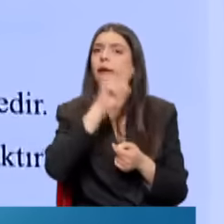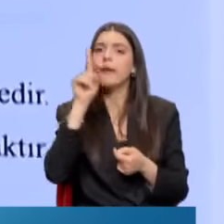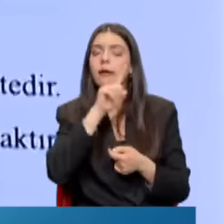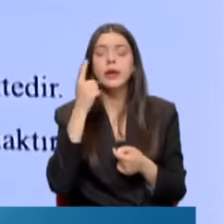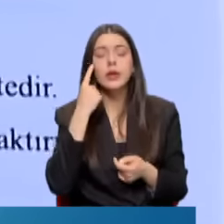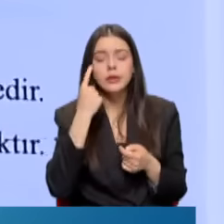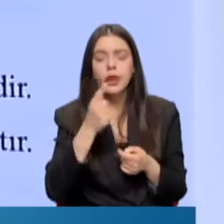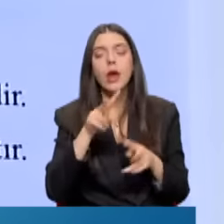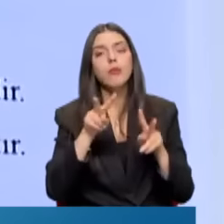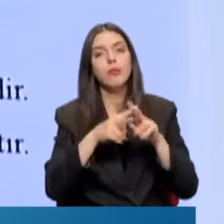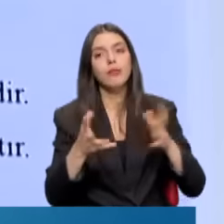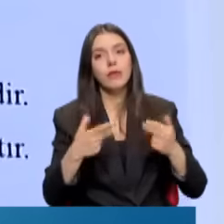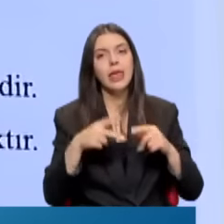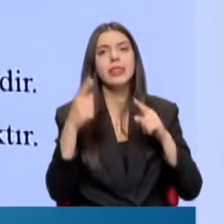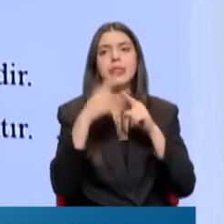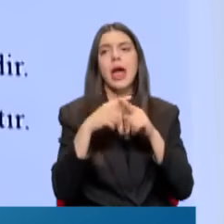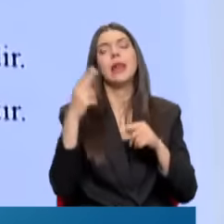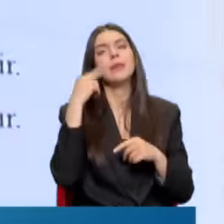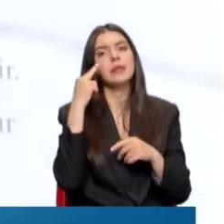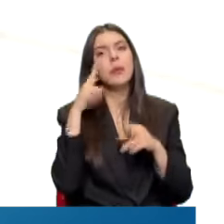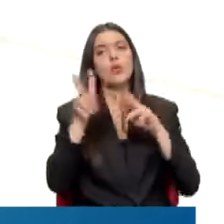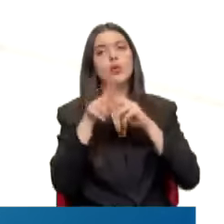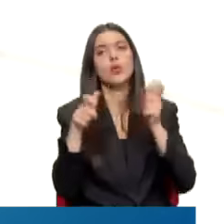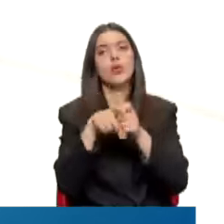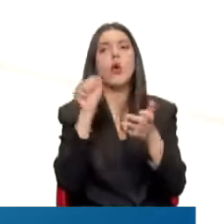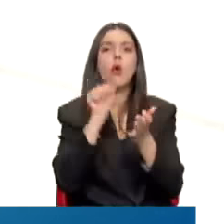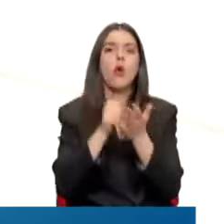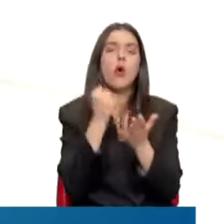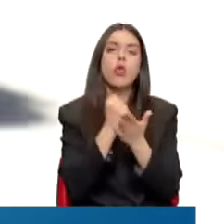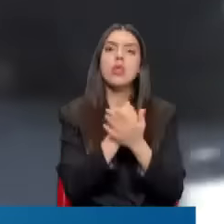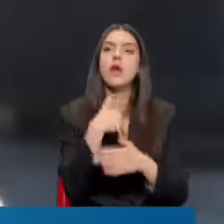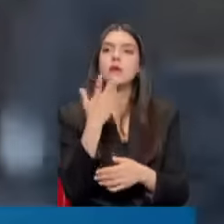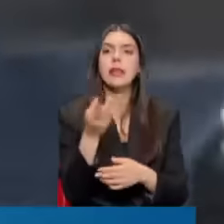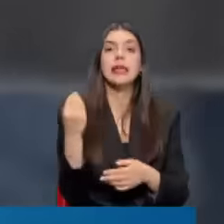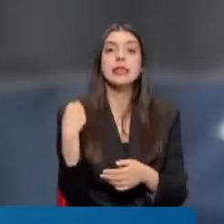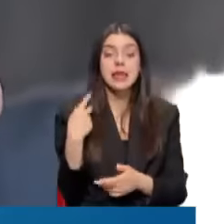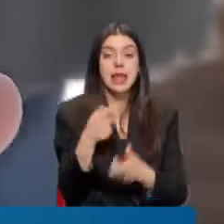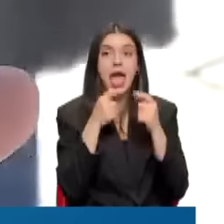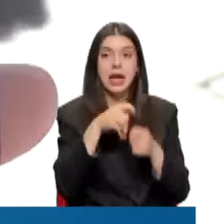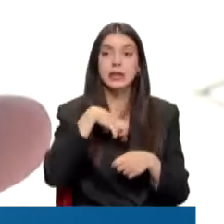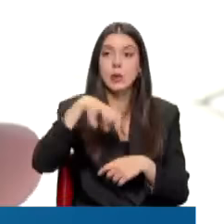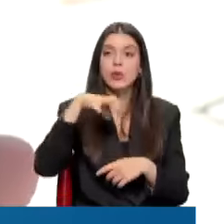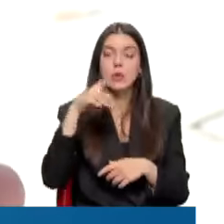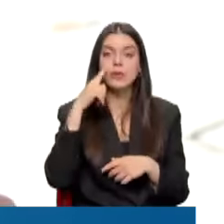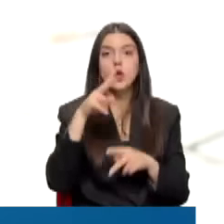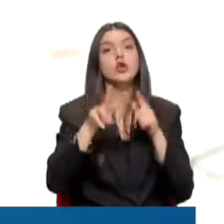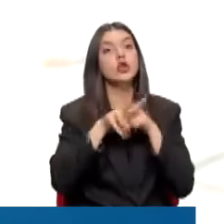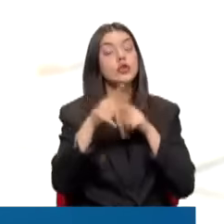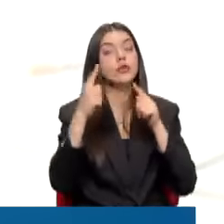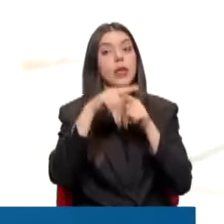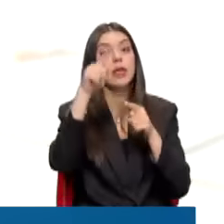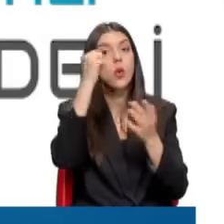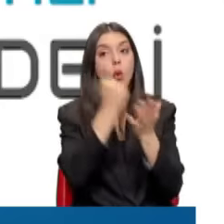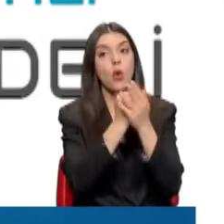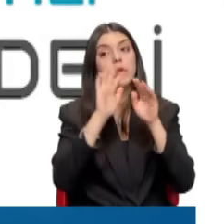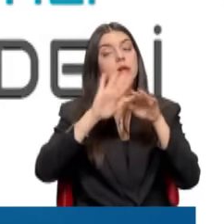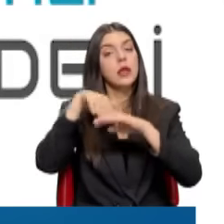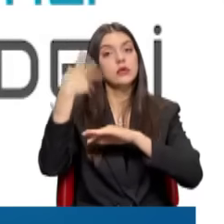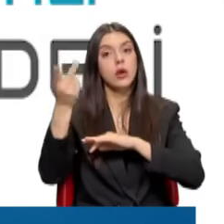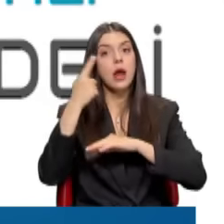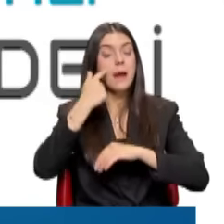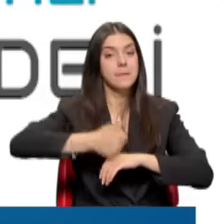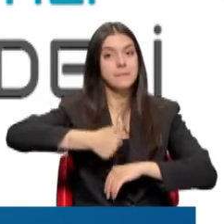müfredatı Talim ve Terbiye Kurulu onayladı yeni öğretim programları Milli Eğitim Bakanı Yusuf Tekin'in onayının ardından